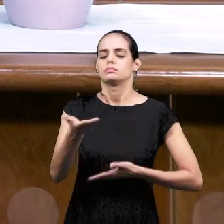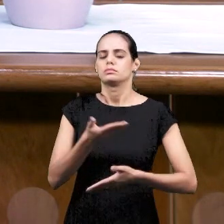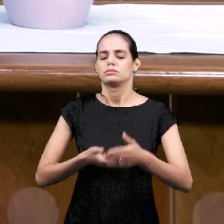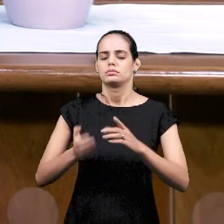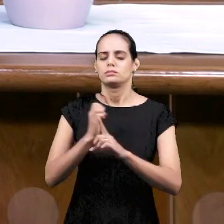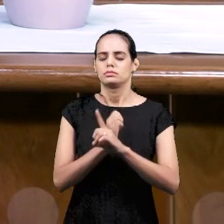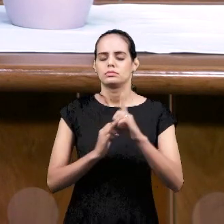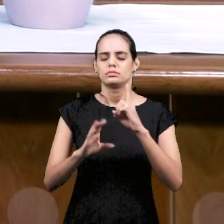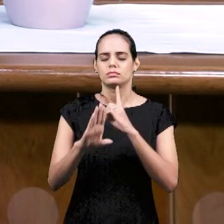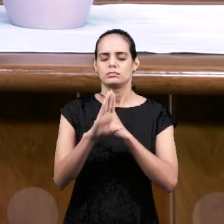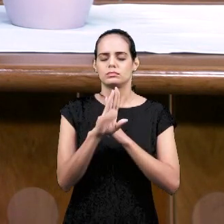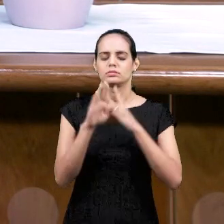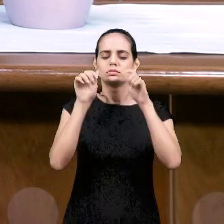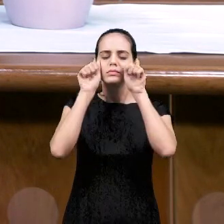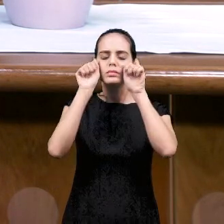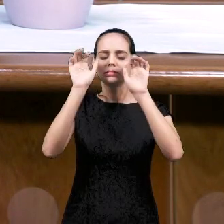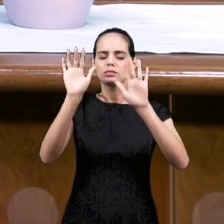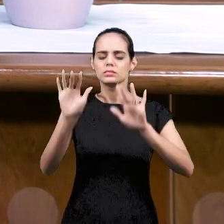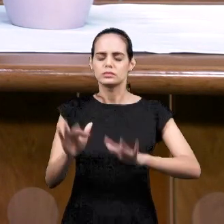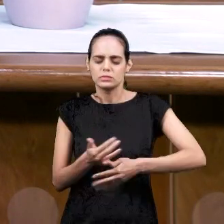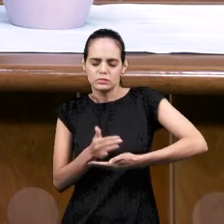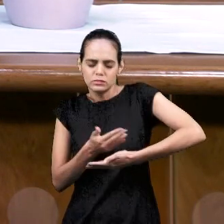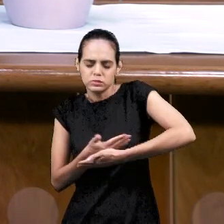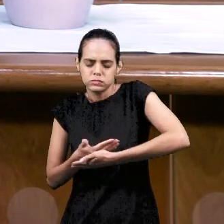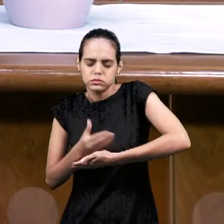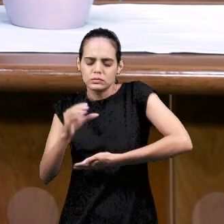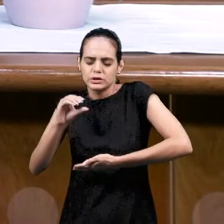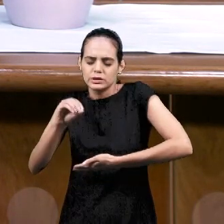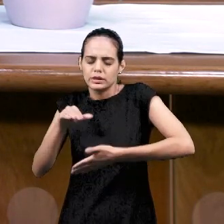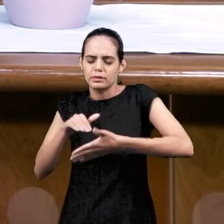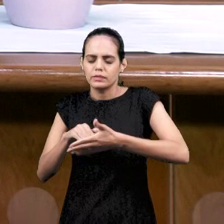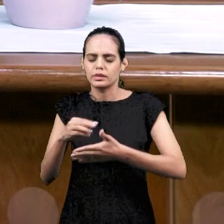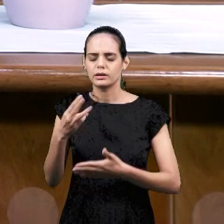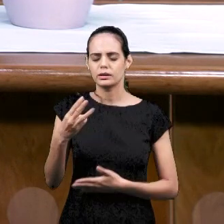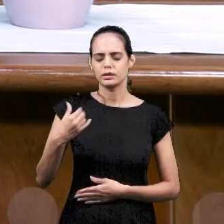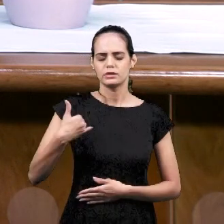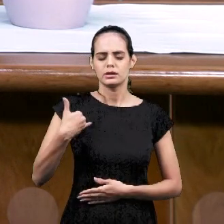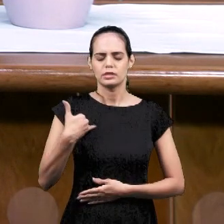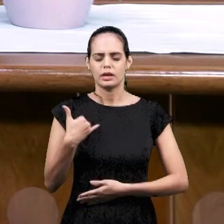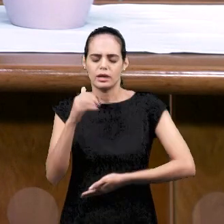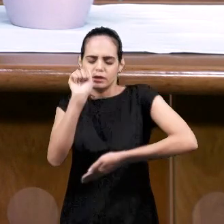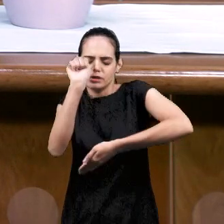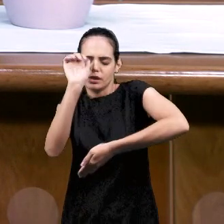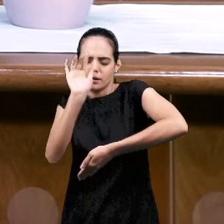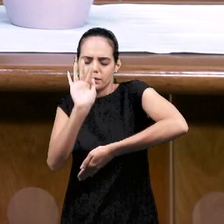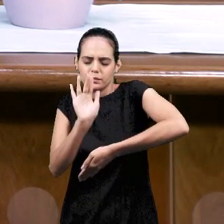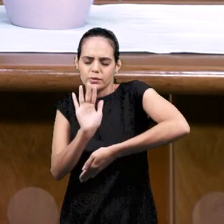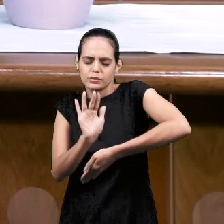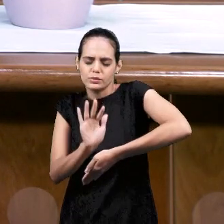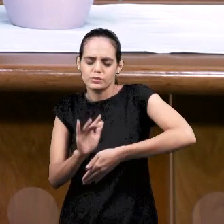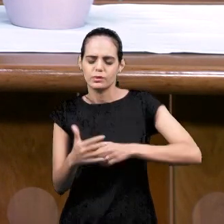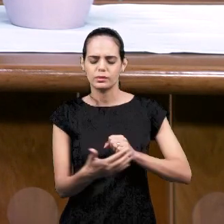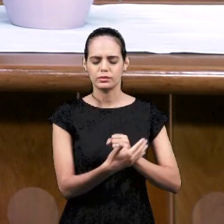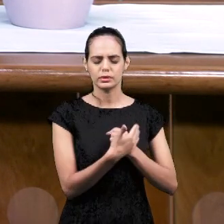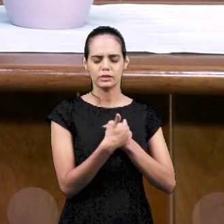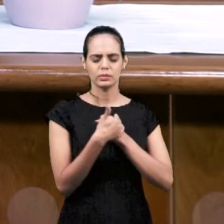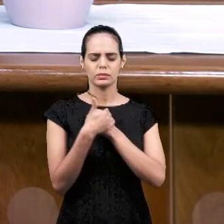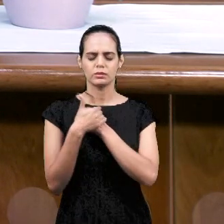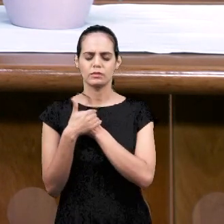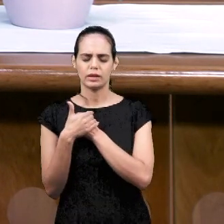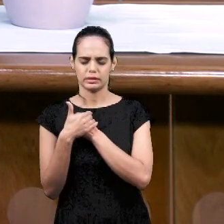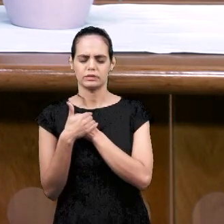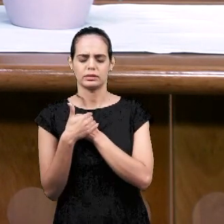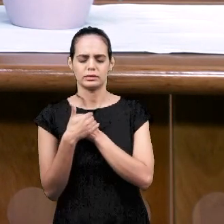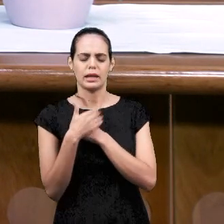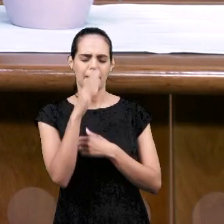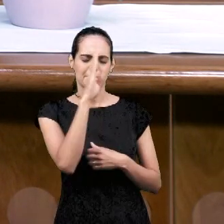Jésus et aussi pour la participation à l'école biblique. Bénis aussi les enfants de 0 à 3 ans d'âge. Donne